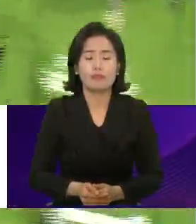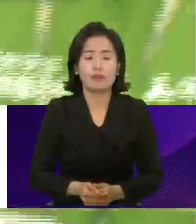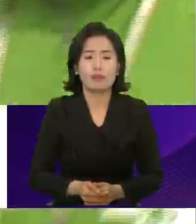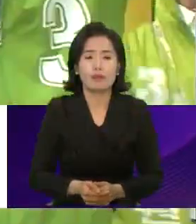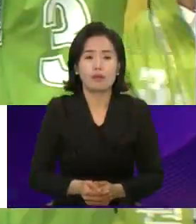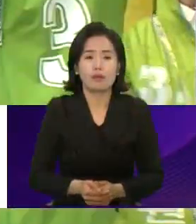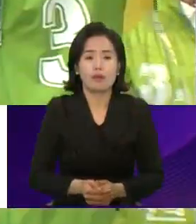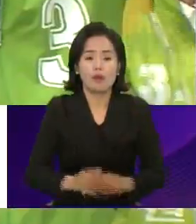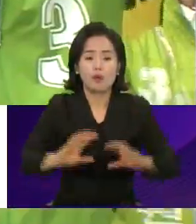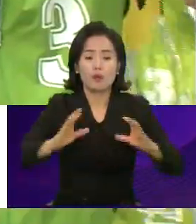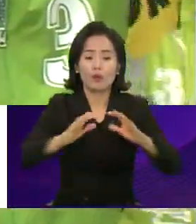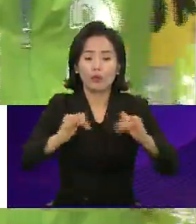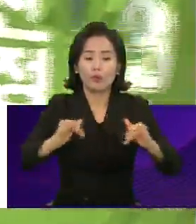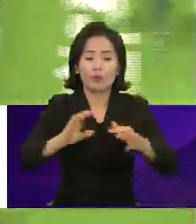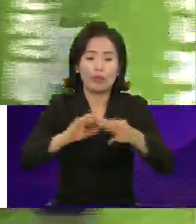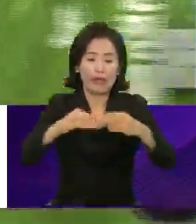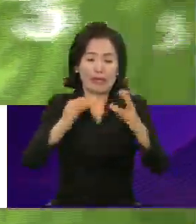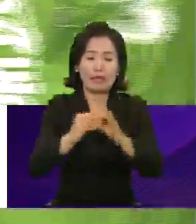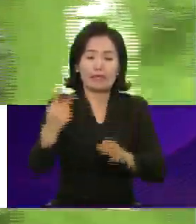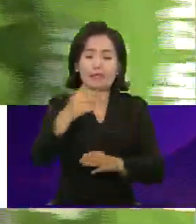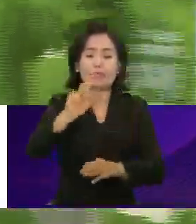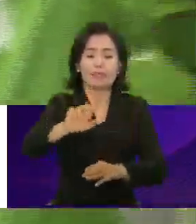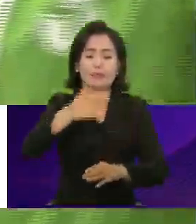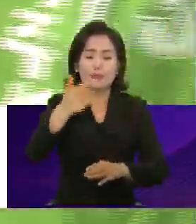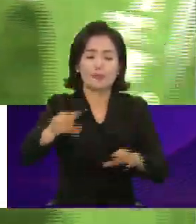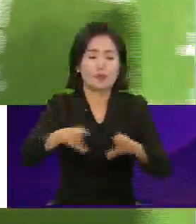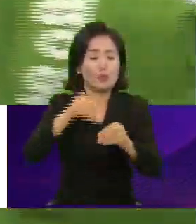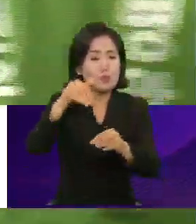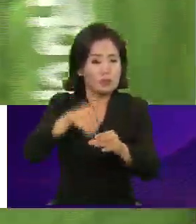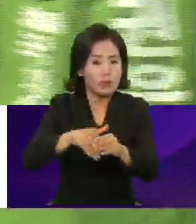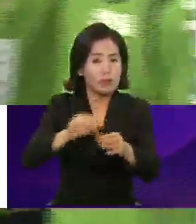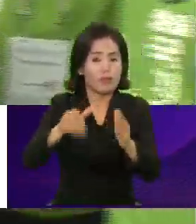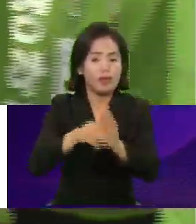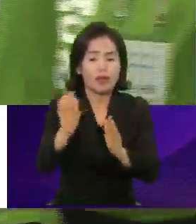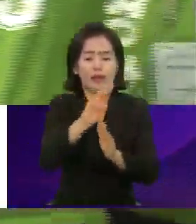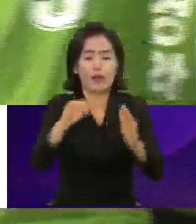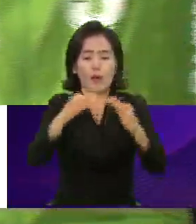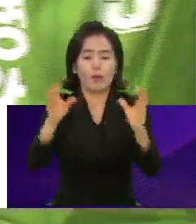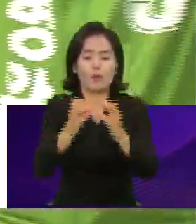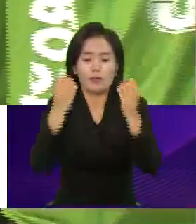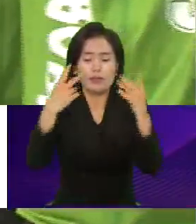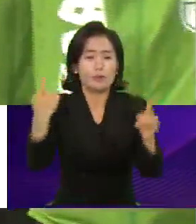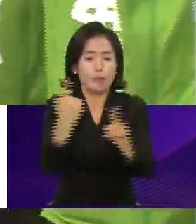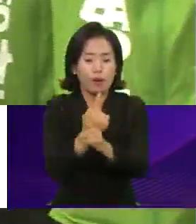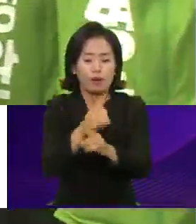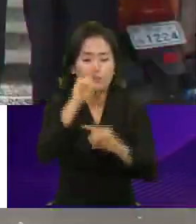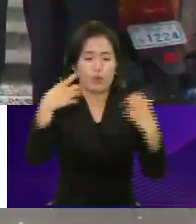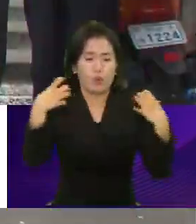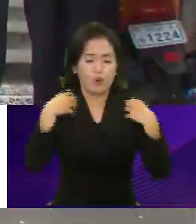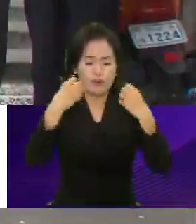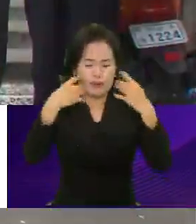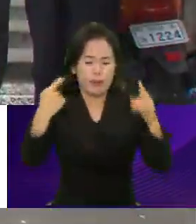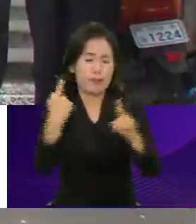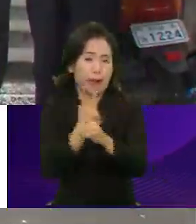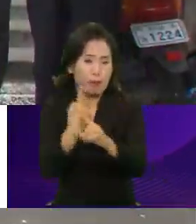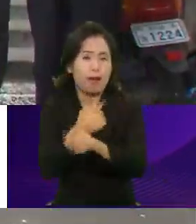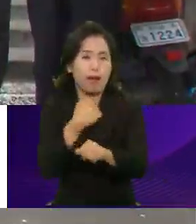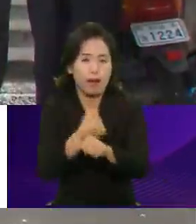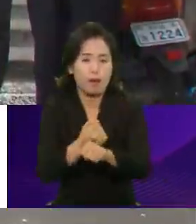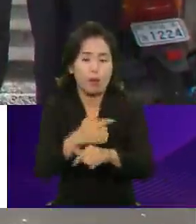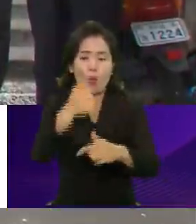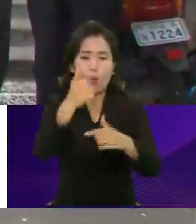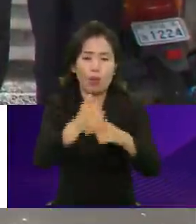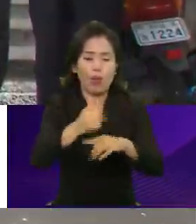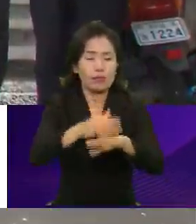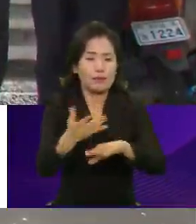녹색 돌풍으로 나타난 2016년 20대 총선은 야권의 재편을 통한 정권 창출 민심과 함께